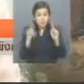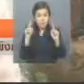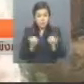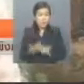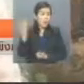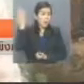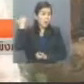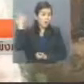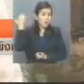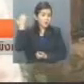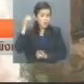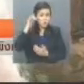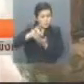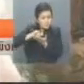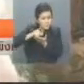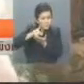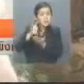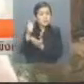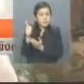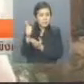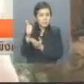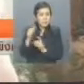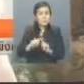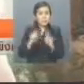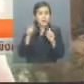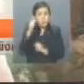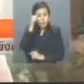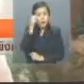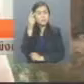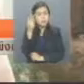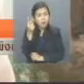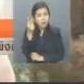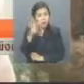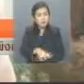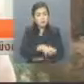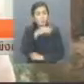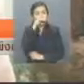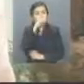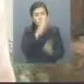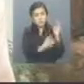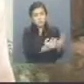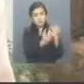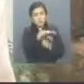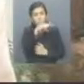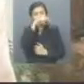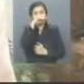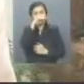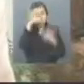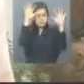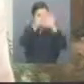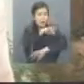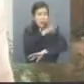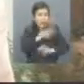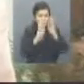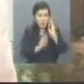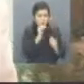เริ่มที่จะดีขึ้นนะคะแต่ในช่วง 2-3 วันที่เริ่มผ่านมาเนี่ยก ็มีฝุ่นควัน มีหมอกควันก็คงจะต้อง